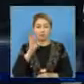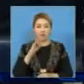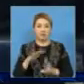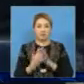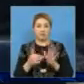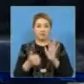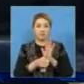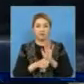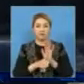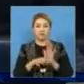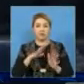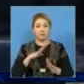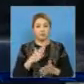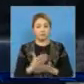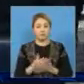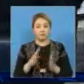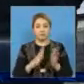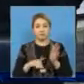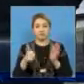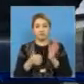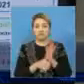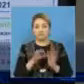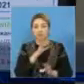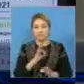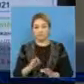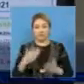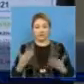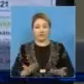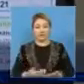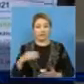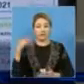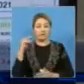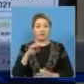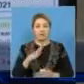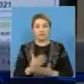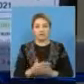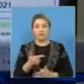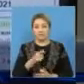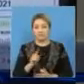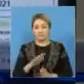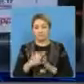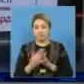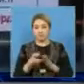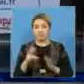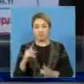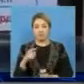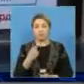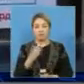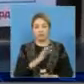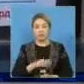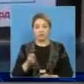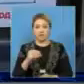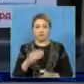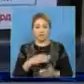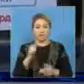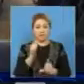селах живительной влагой будут обеспечены 96,5% населения района. Намечена газификация сел на сумму свыше 1 миллиарда тенге.